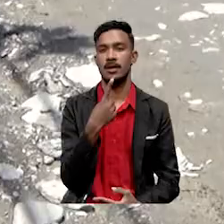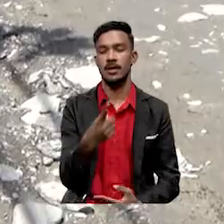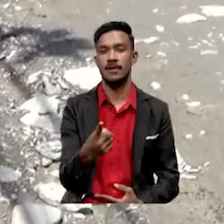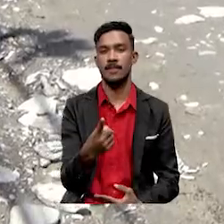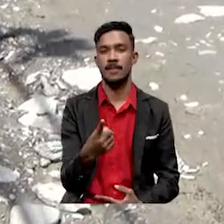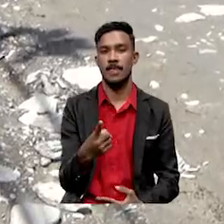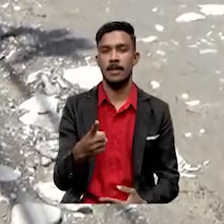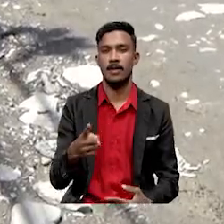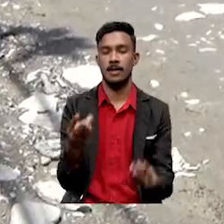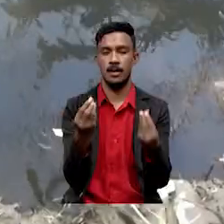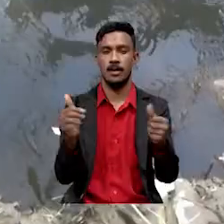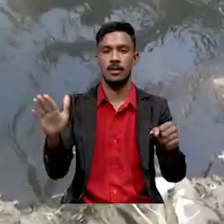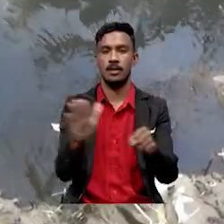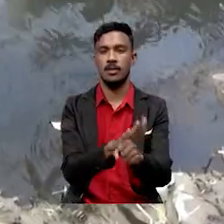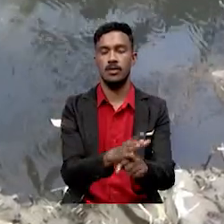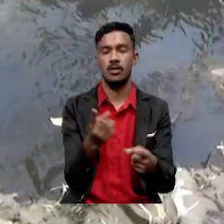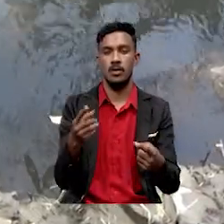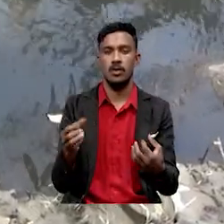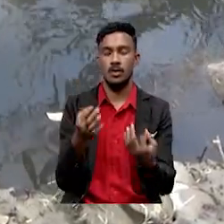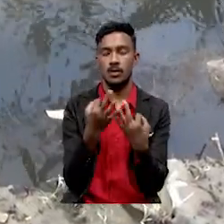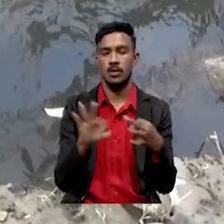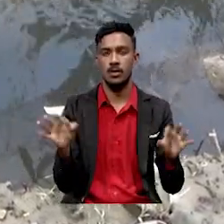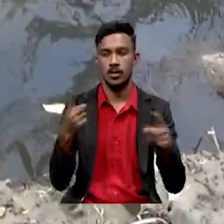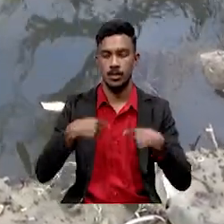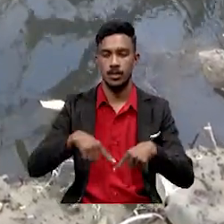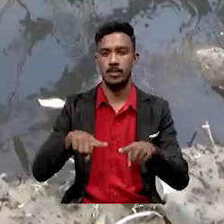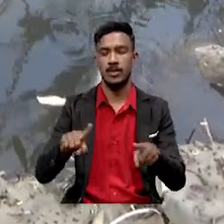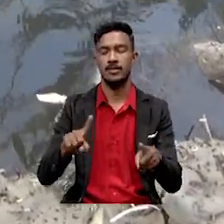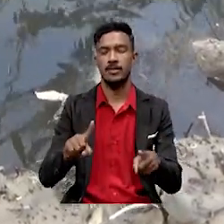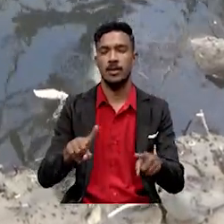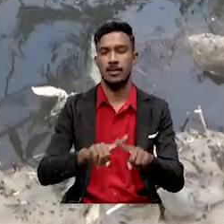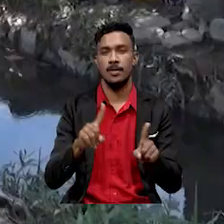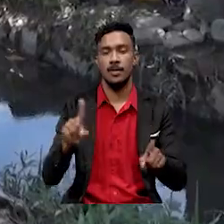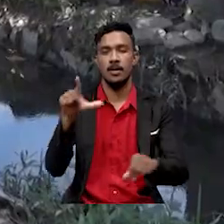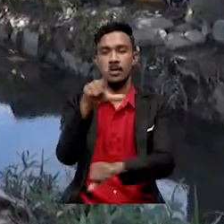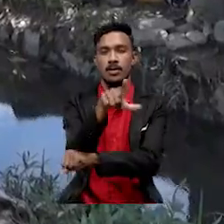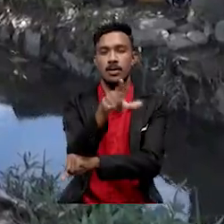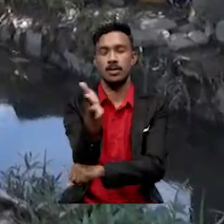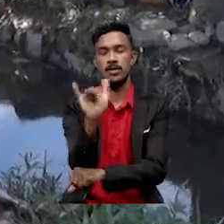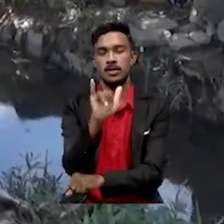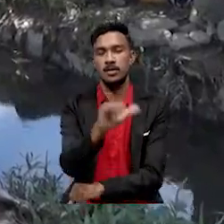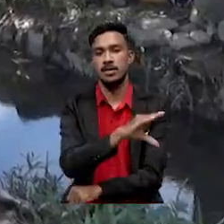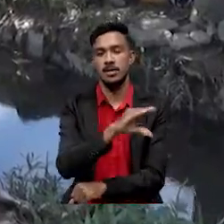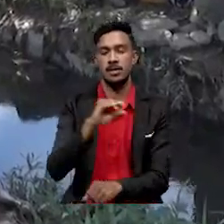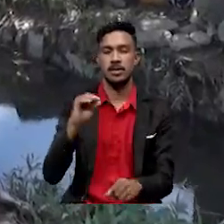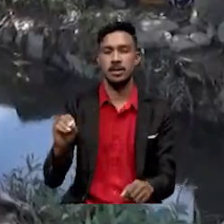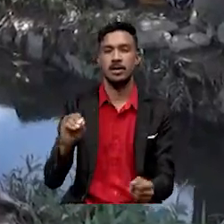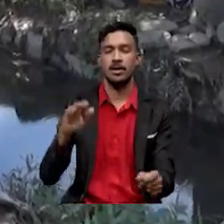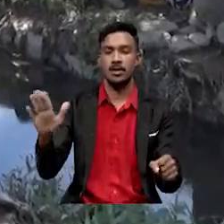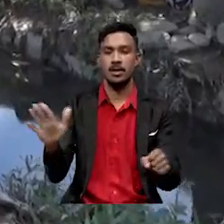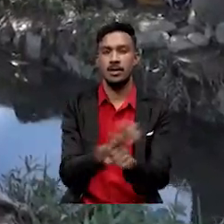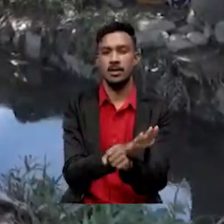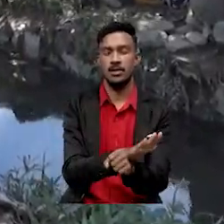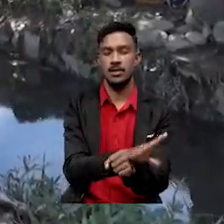ateru hane hotu tia ami ba suru ba nini tia parbe bela be. Are ba lorai sira istra be had na ba istra ra klaran